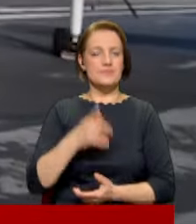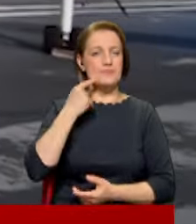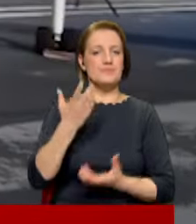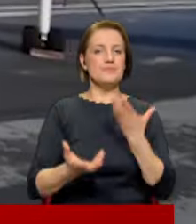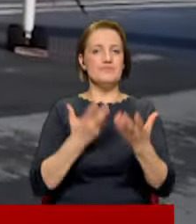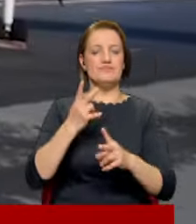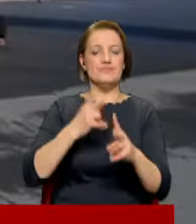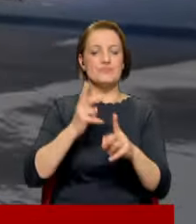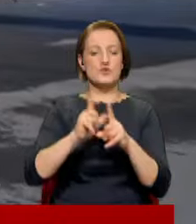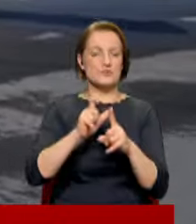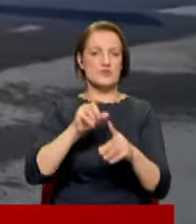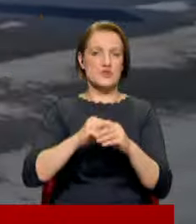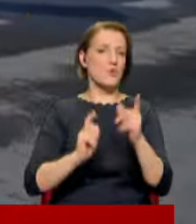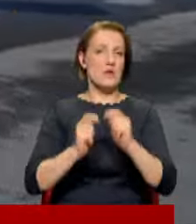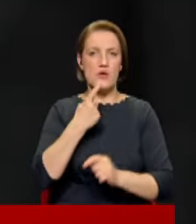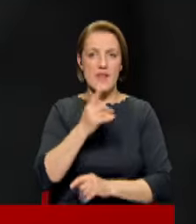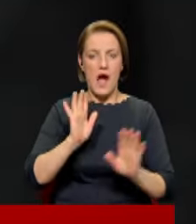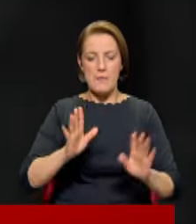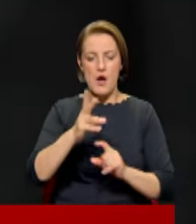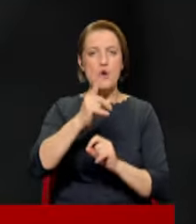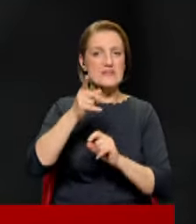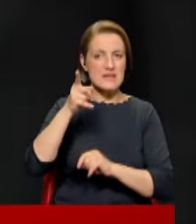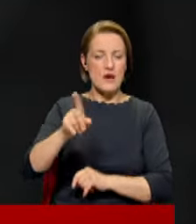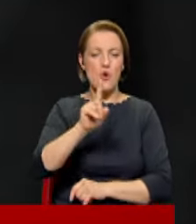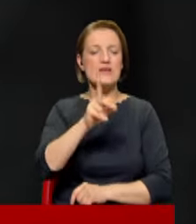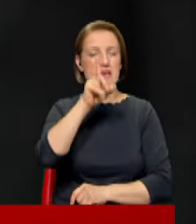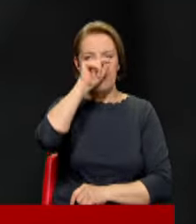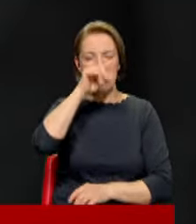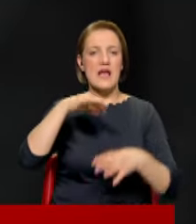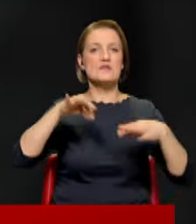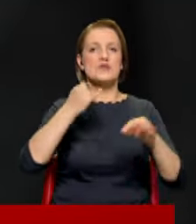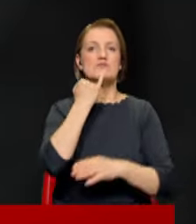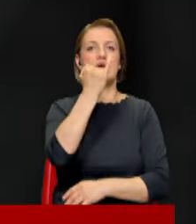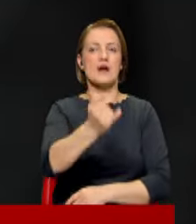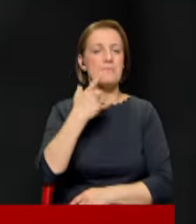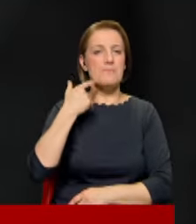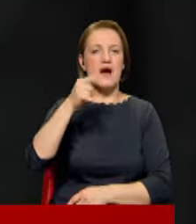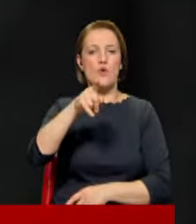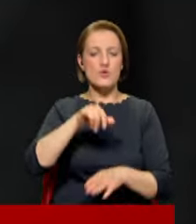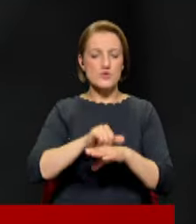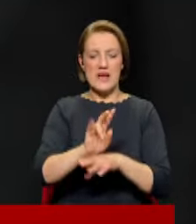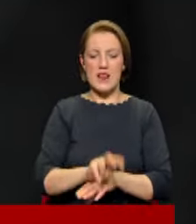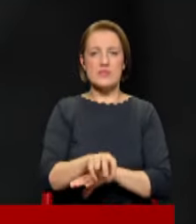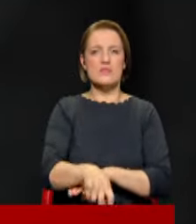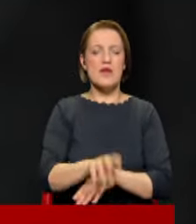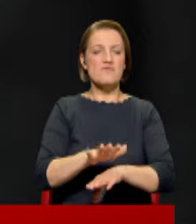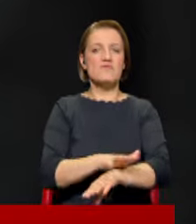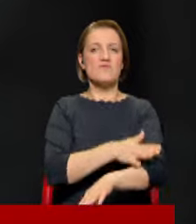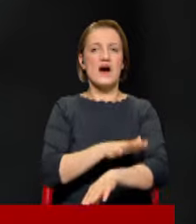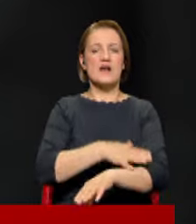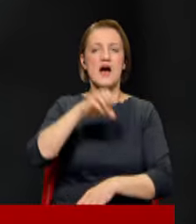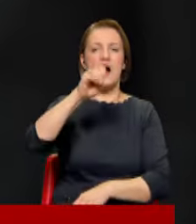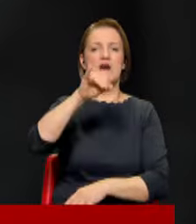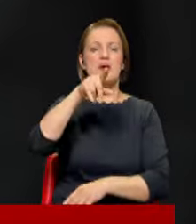kaynakları Acil durumlarda kullanılıyor dedi ama özhas Ekin'in 12 Mart Eskişehir ziyareti bakan o uçaktan indi Valiliği AK Parti